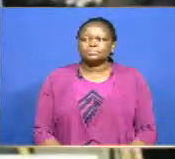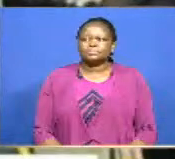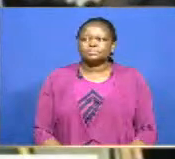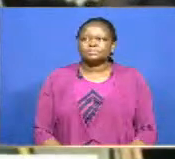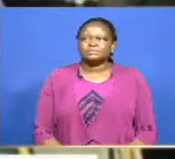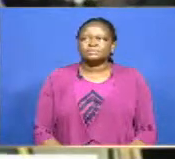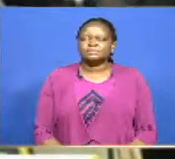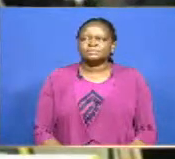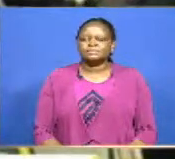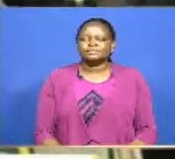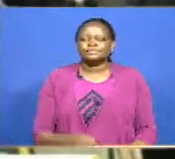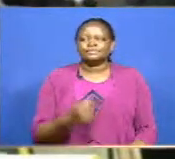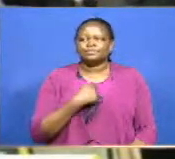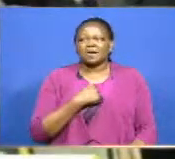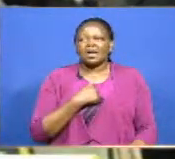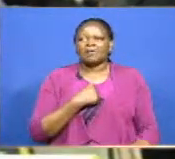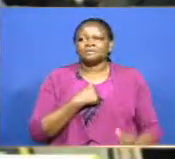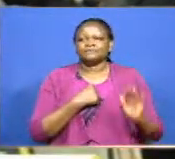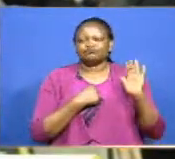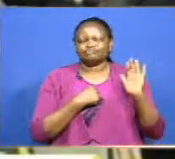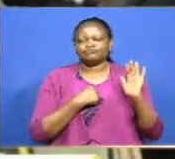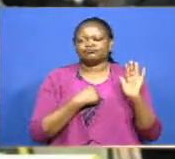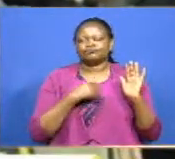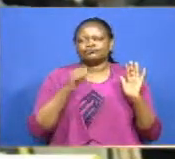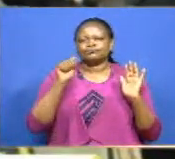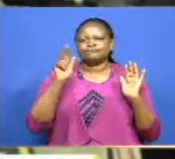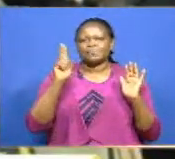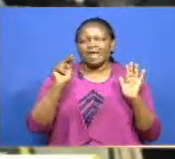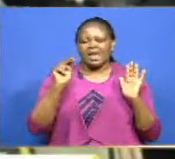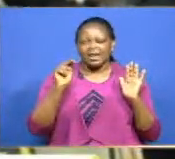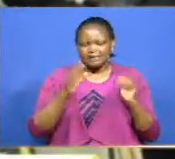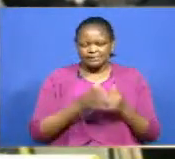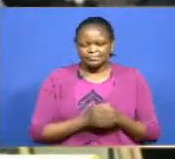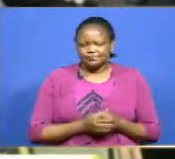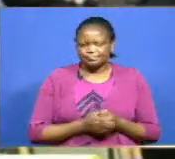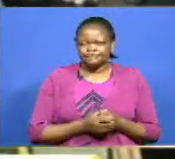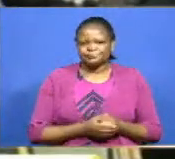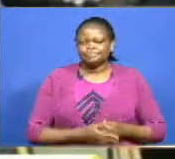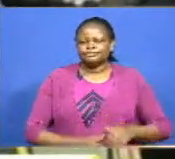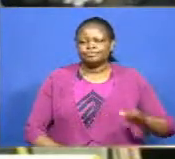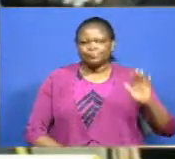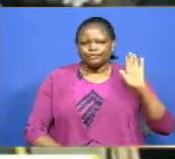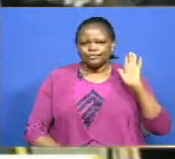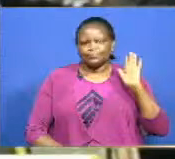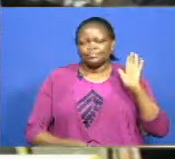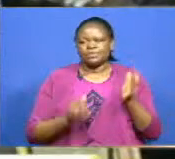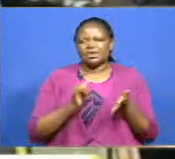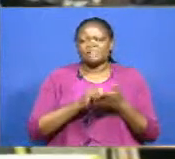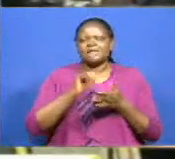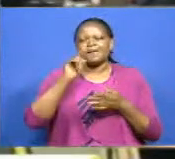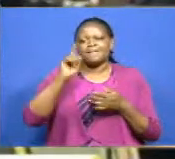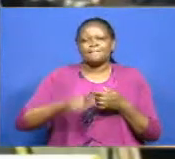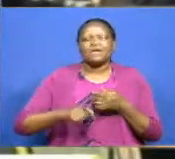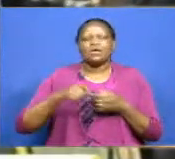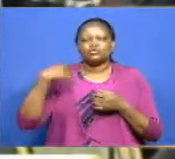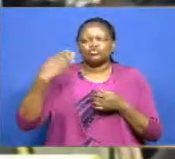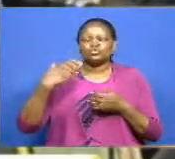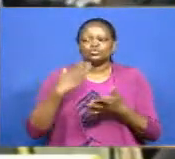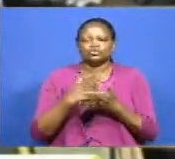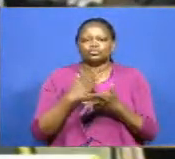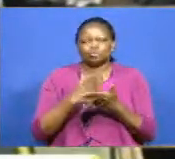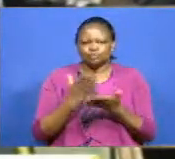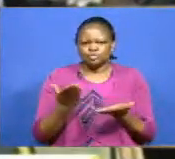I am Kananu Mwenda, do swear that I shall always truly